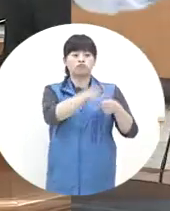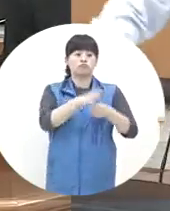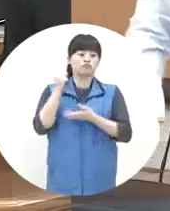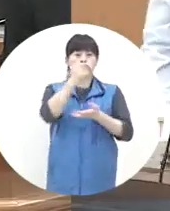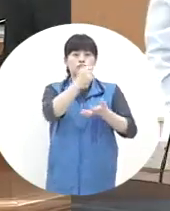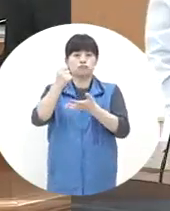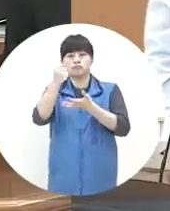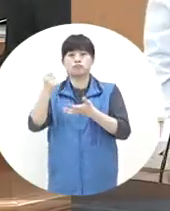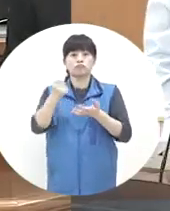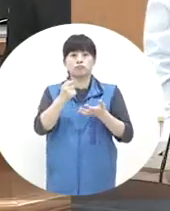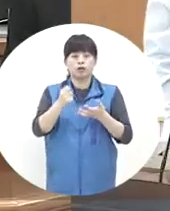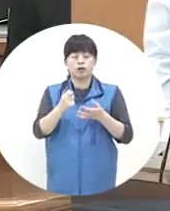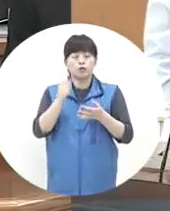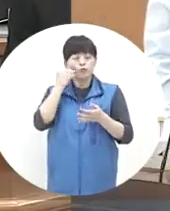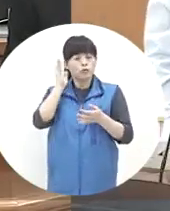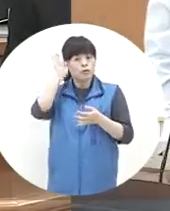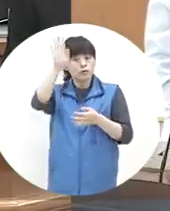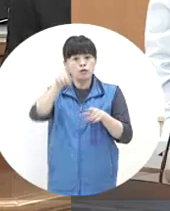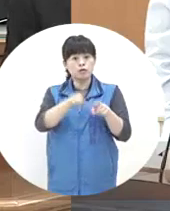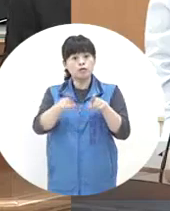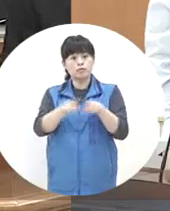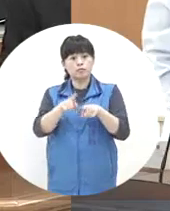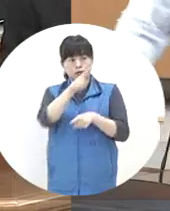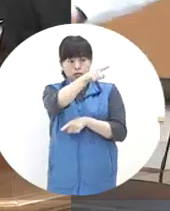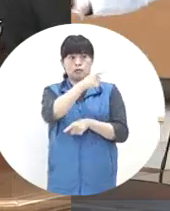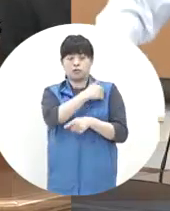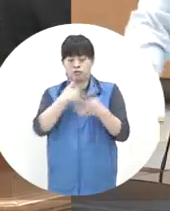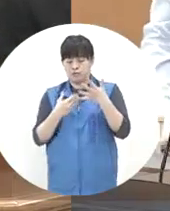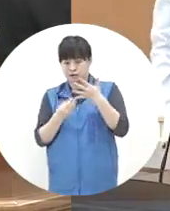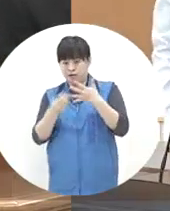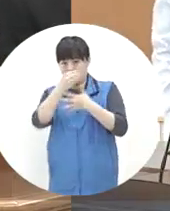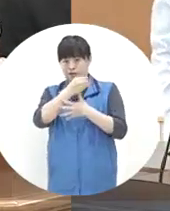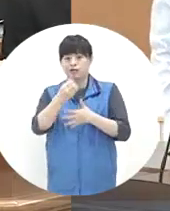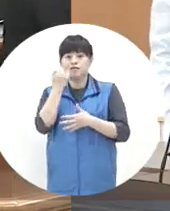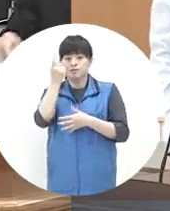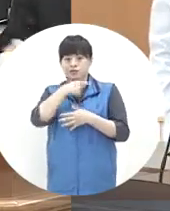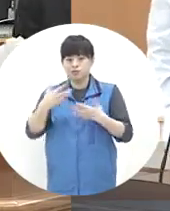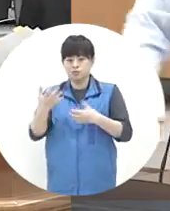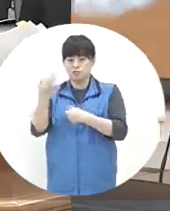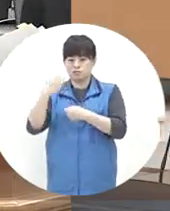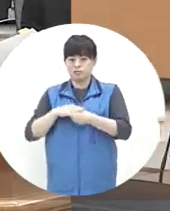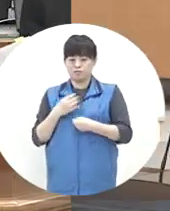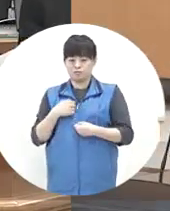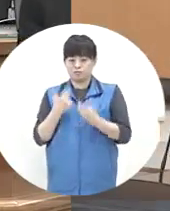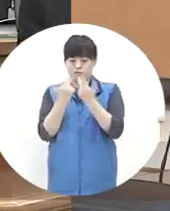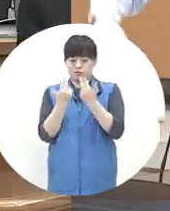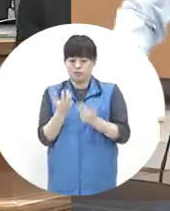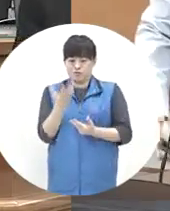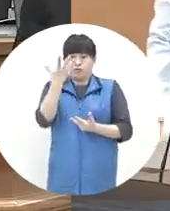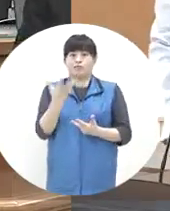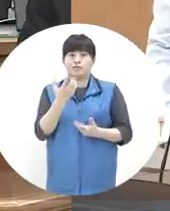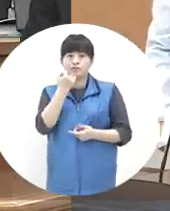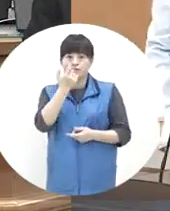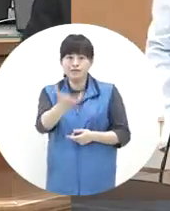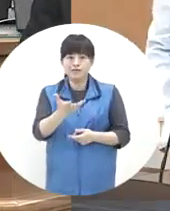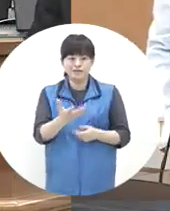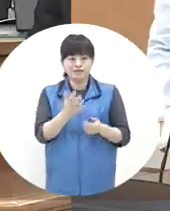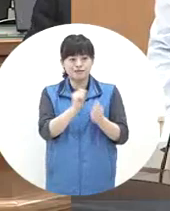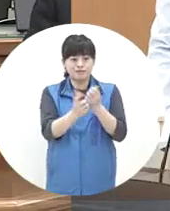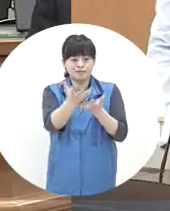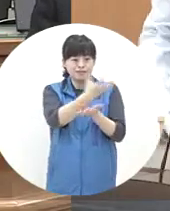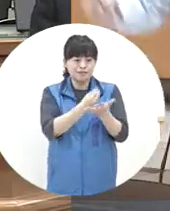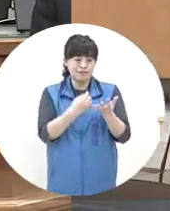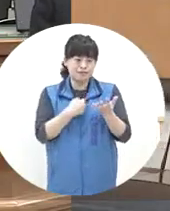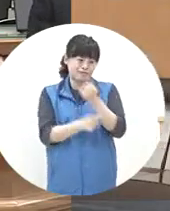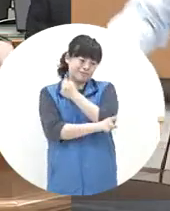个一般性的补助款，如果将来市长有机会的话，可不可以多补助一下我们新北？好、哦，平衡一下我们统筹分配税款六都最